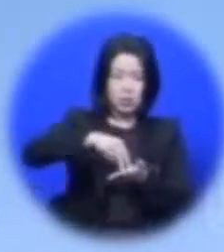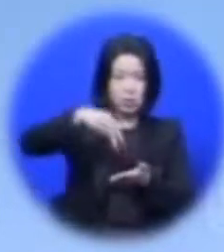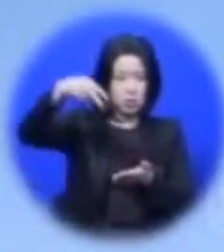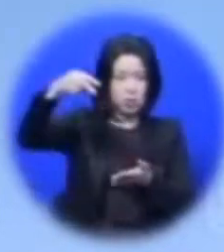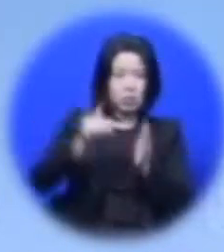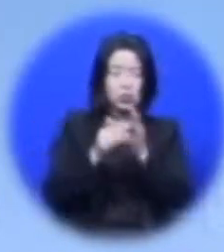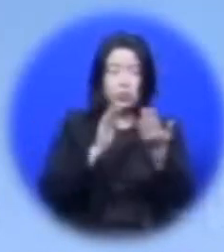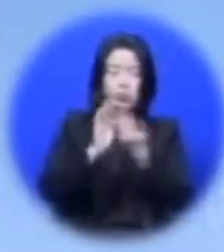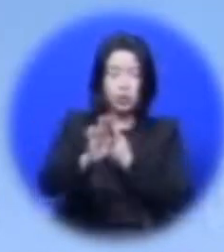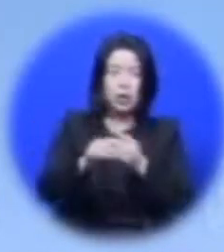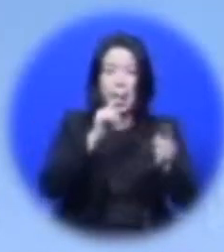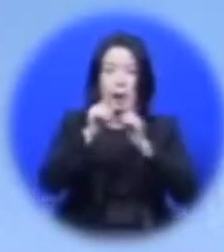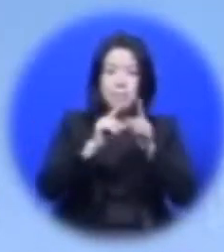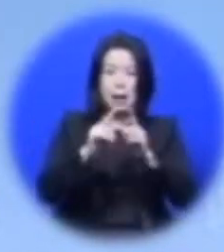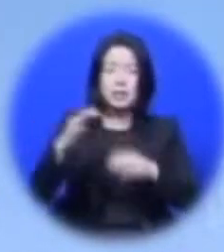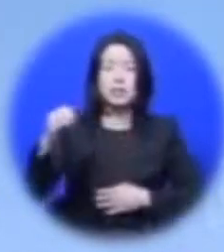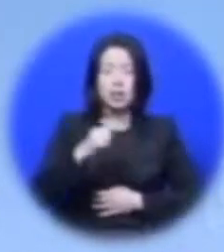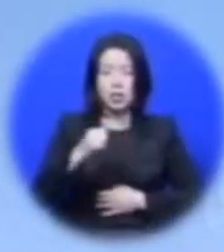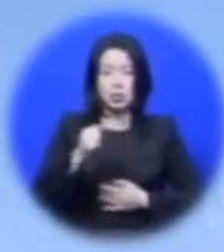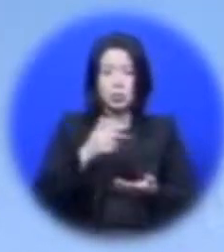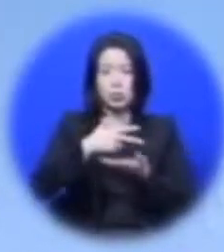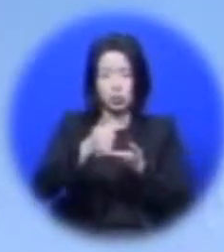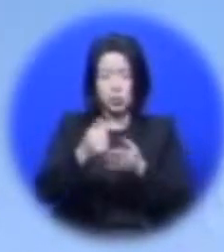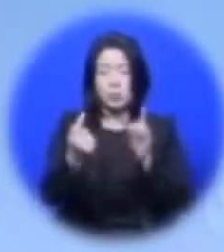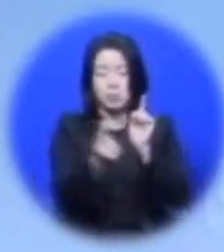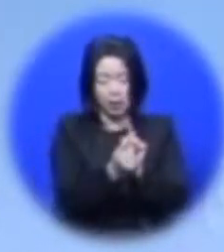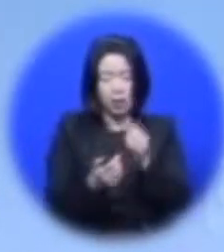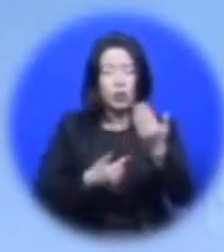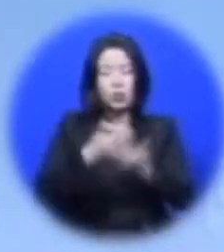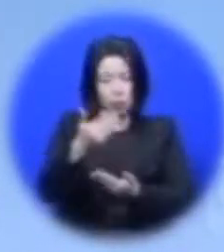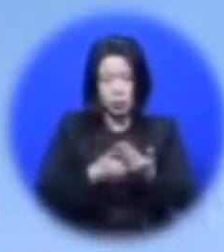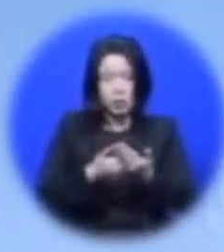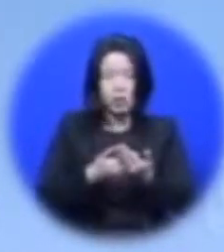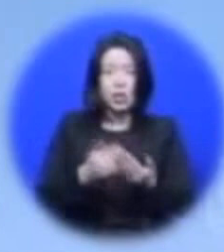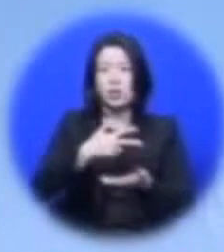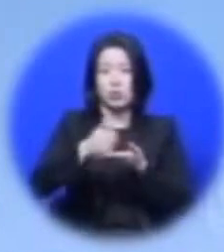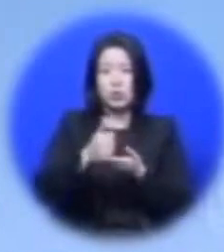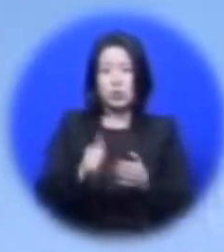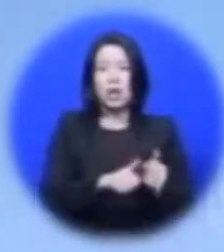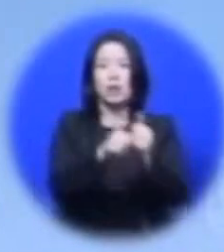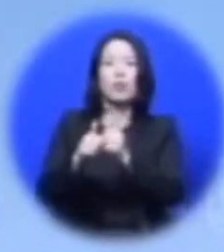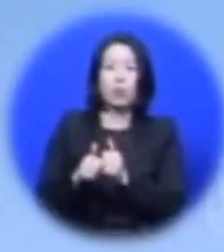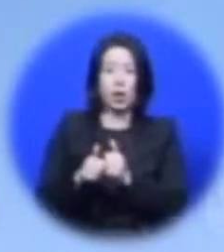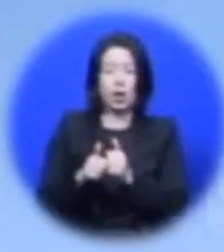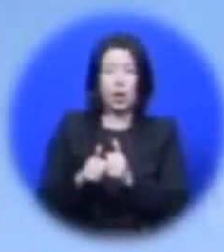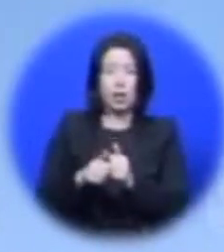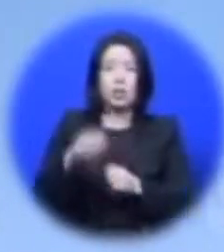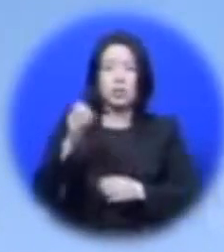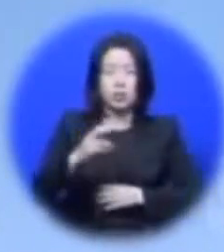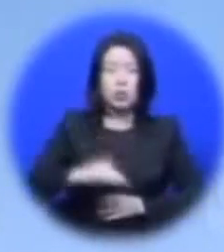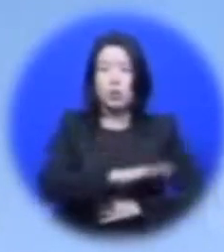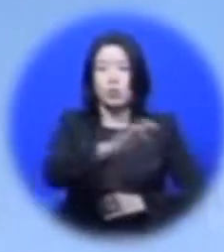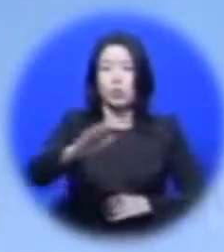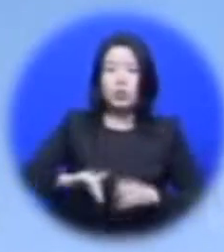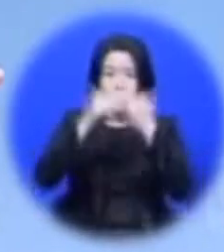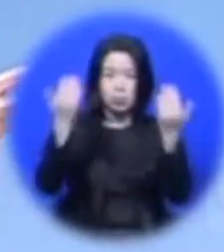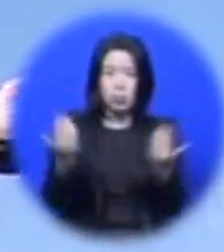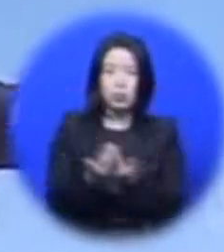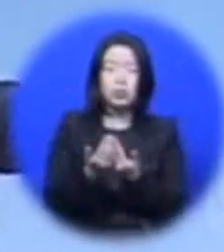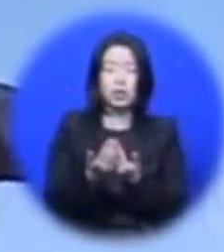다음에는 말씀으로 주님을 만났고 교제했고 주님과 동행했고 그리고 우리들 모두가